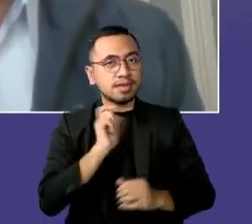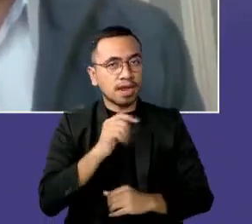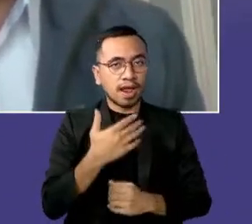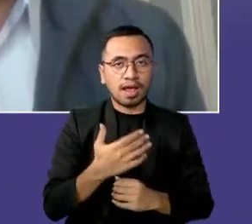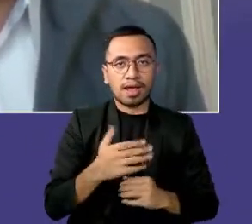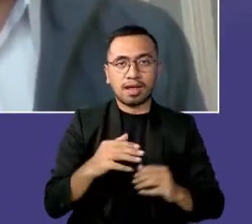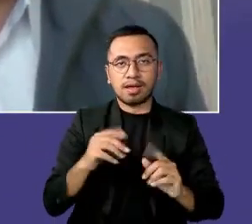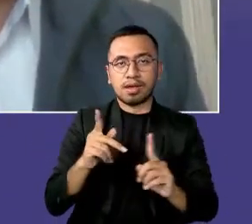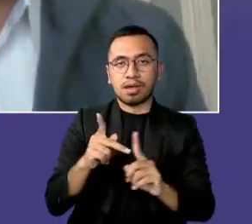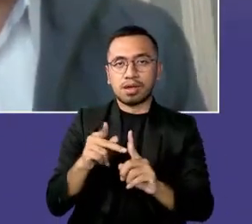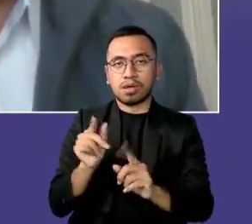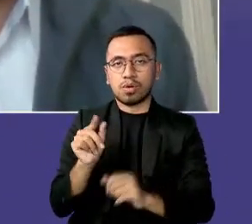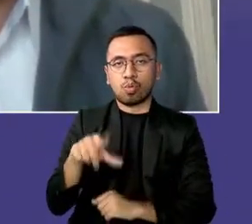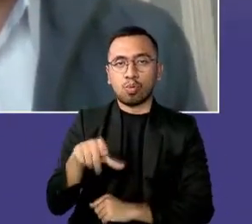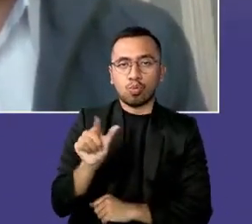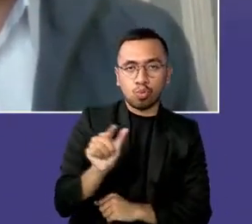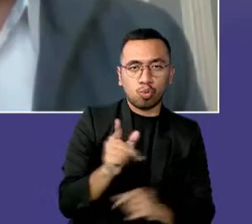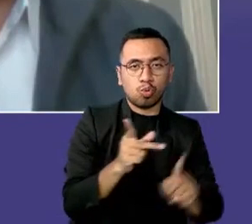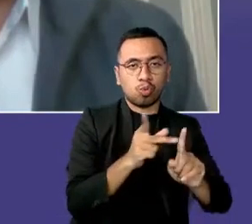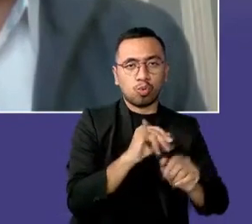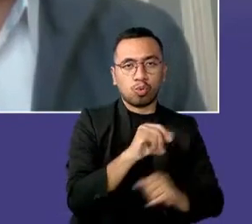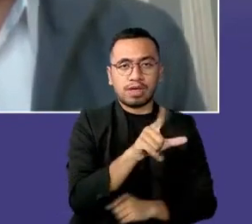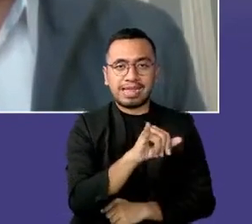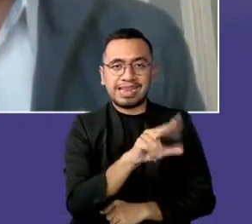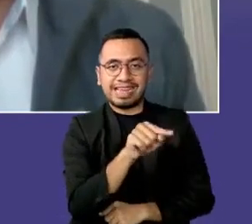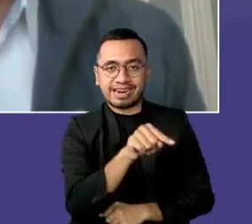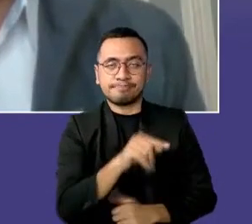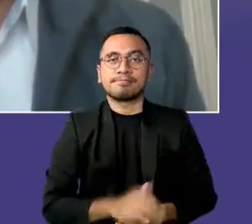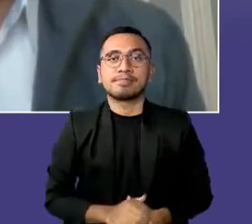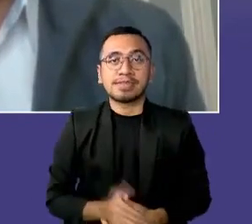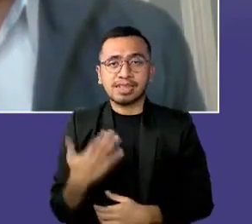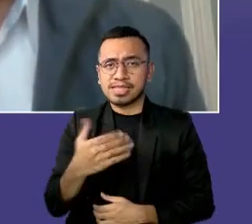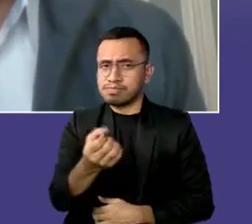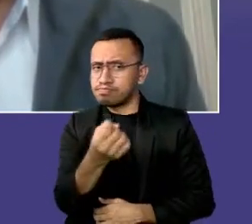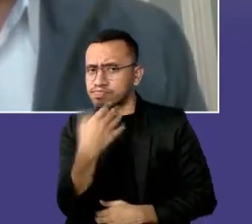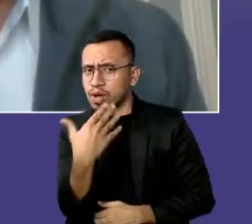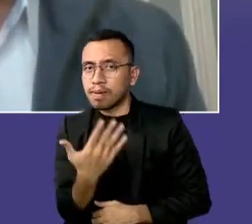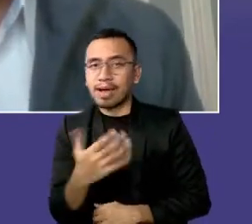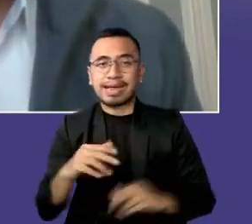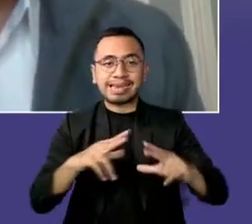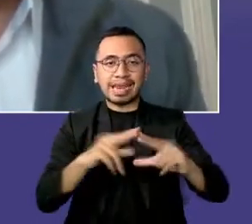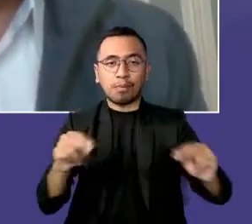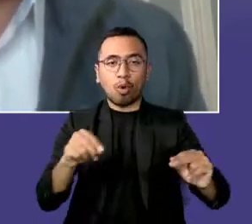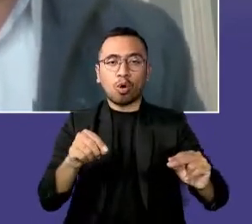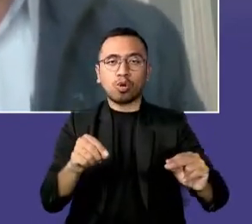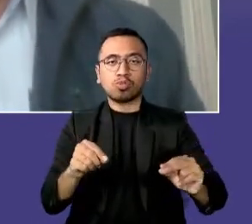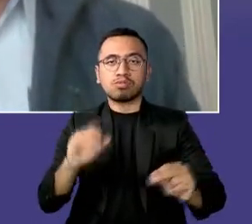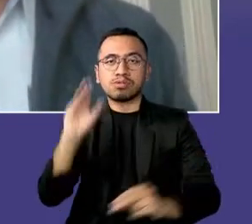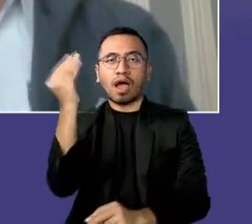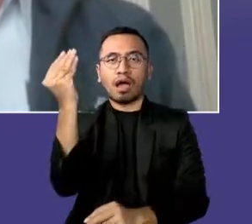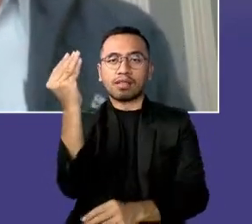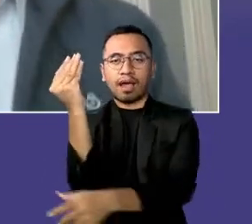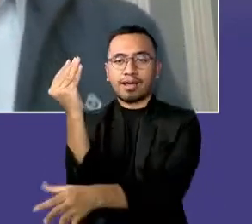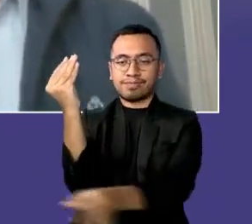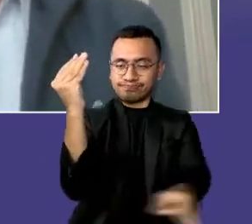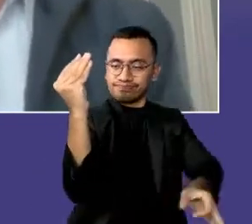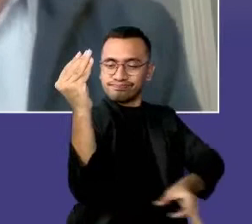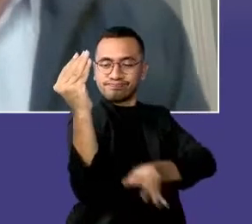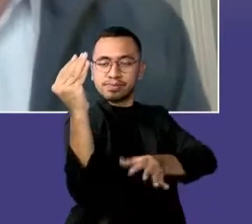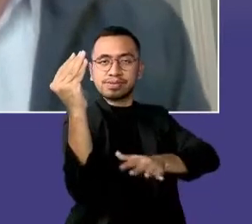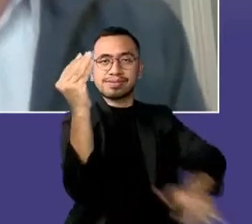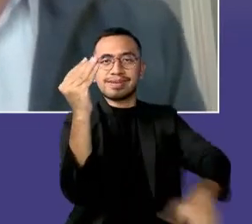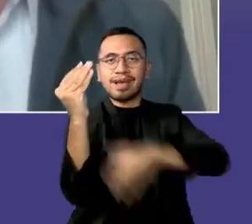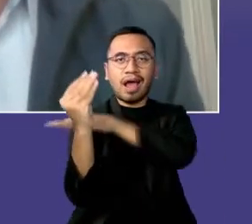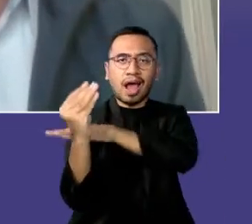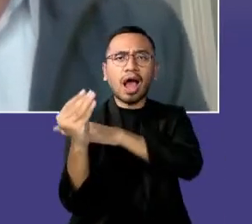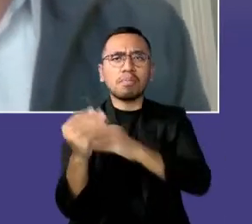tadi Seperti yang Bapak sampaikan kalau Depok ini adalah wilayah aglomerasi ya ya ini tidak bisa dipisahkan dengan daerah disekitarnya seperti